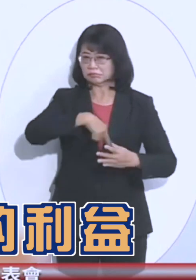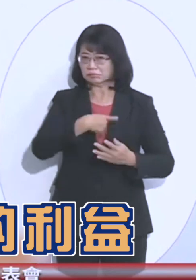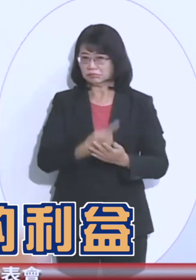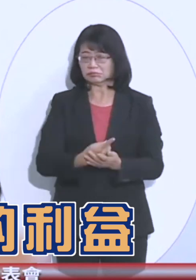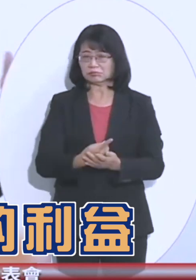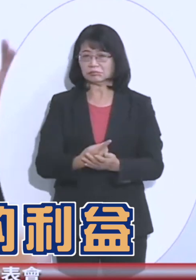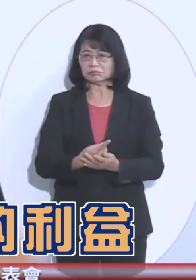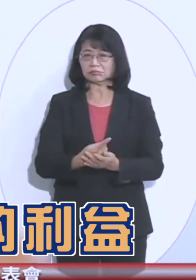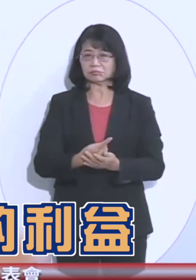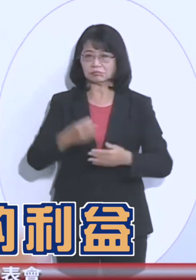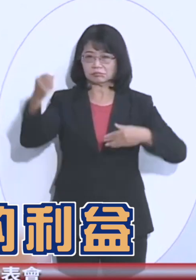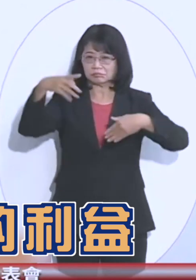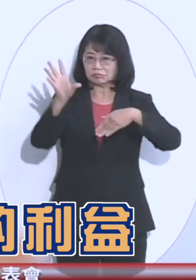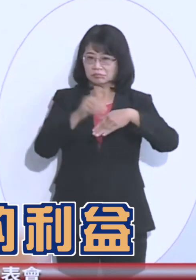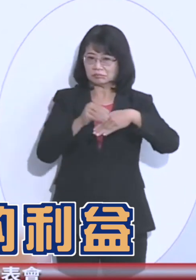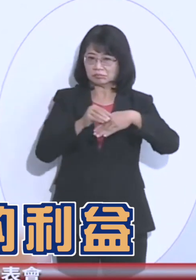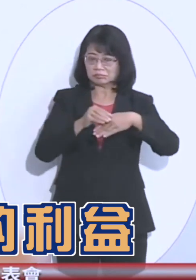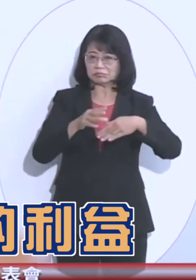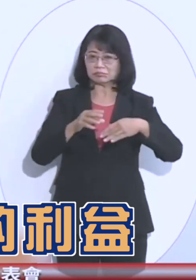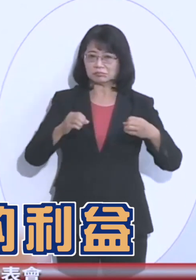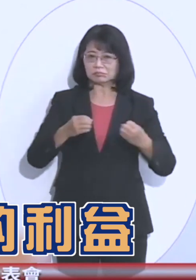太阳能发电的利益。